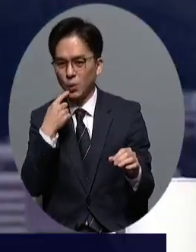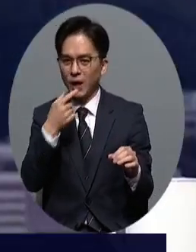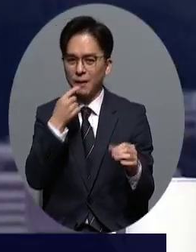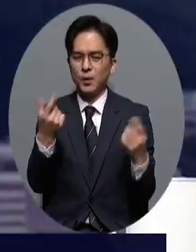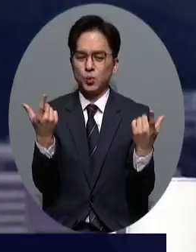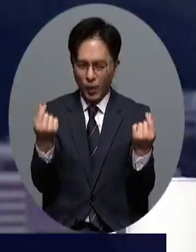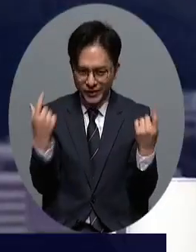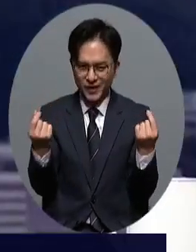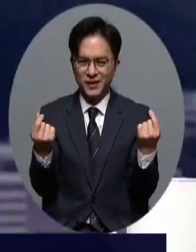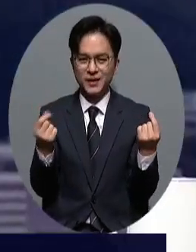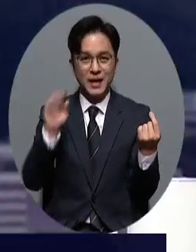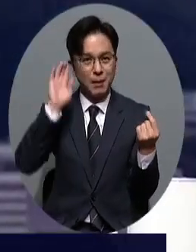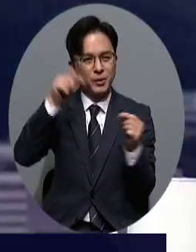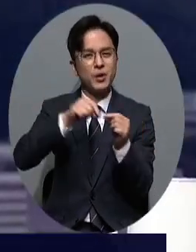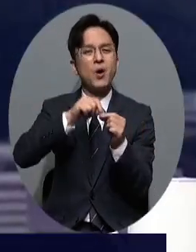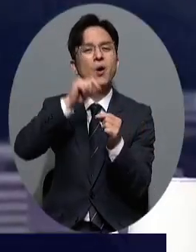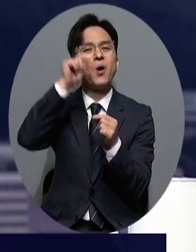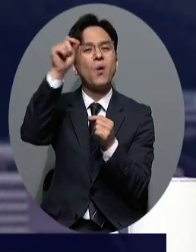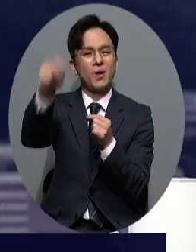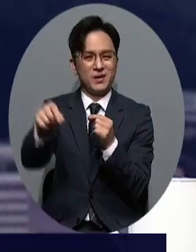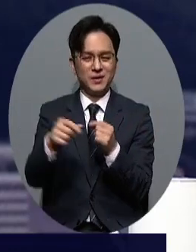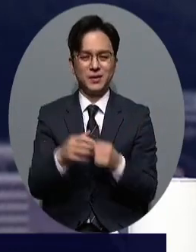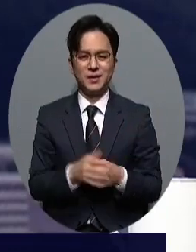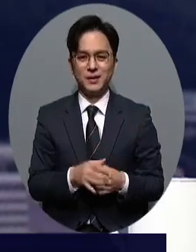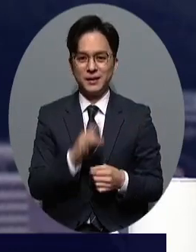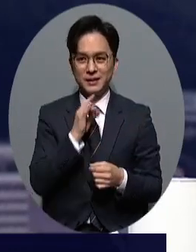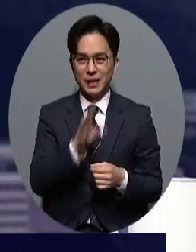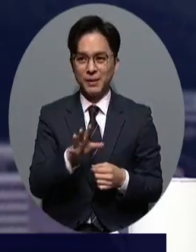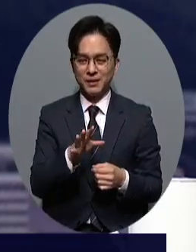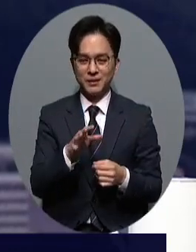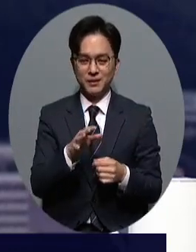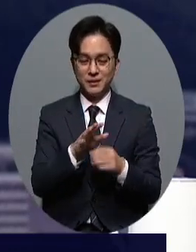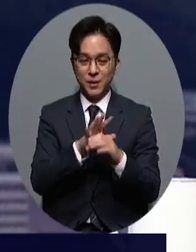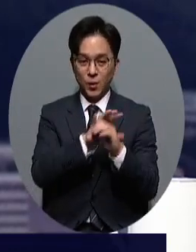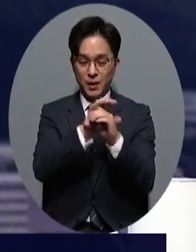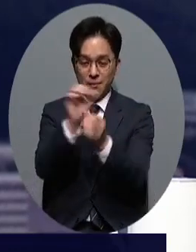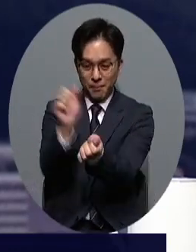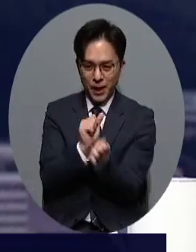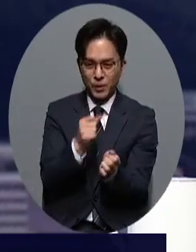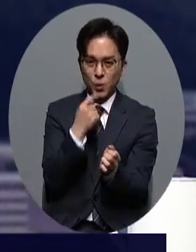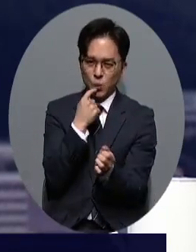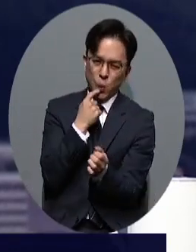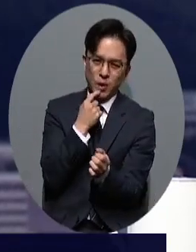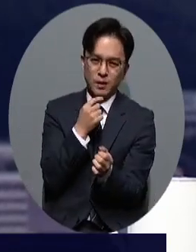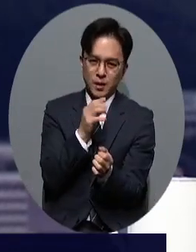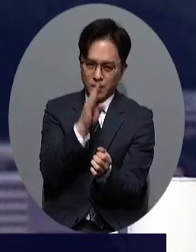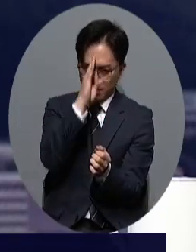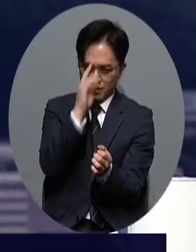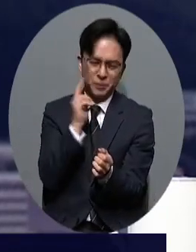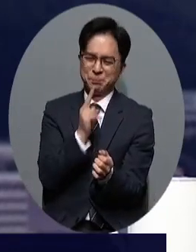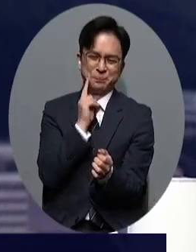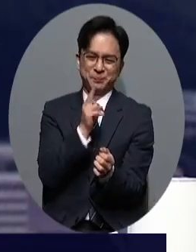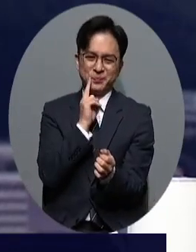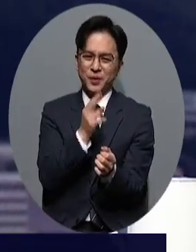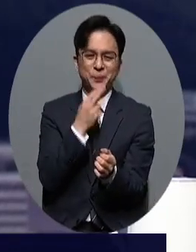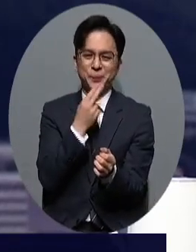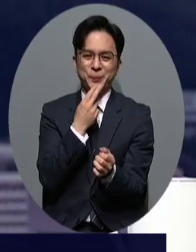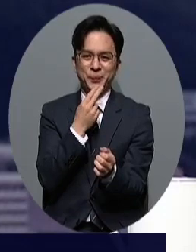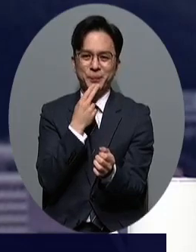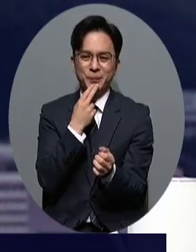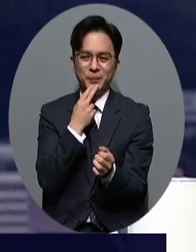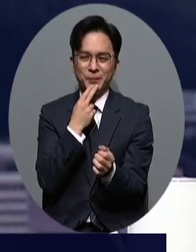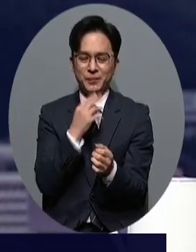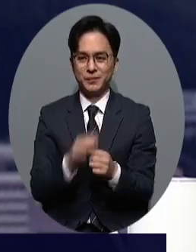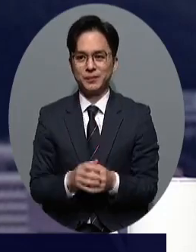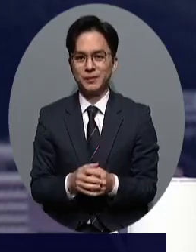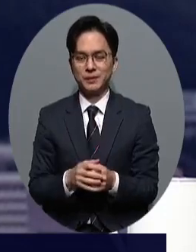것으로 생각합니다. 네. 다만 독성이나 이런 중증도가 낮아졌기 때문에 그리고 대부분이 많은 분들이 자연 면역을 갖고 있기 때문에